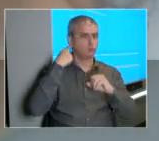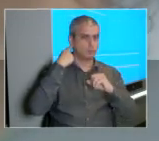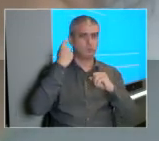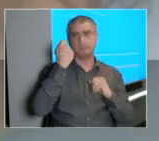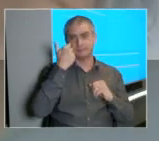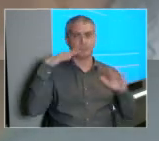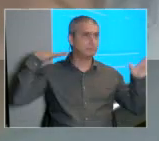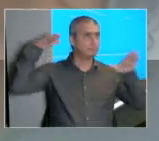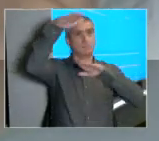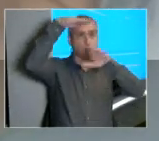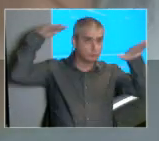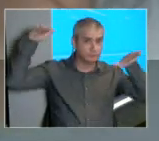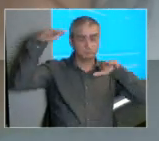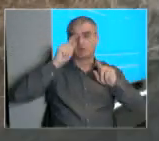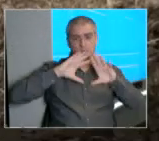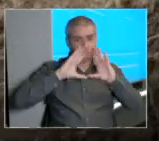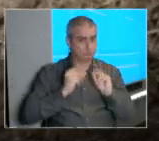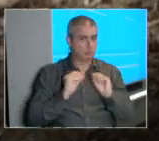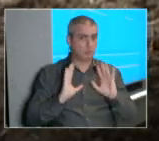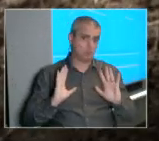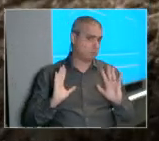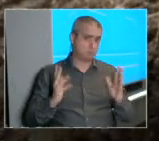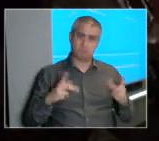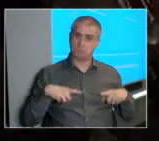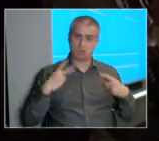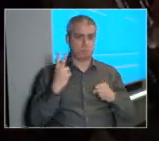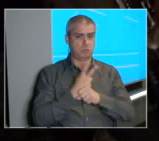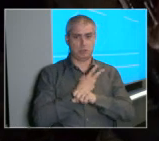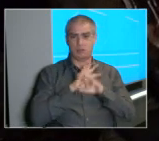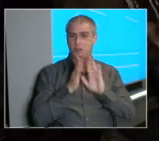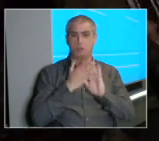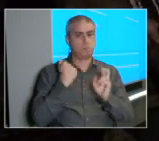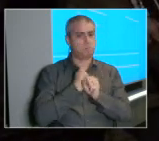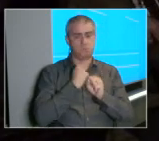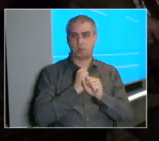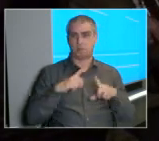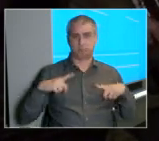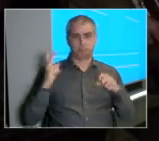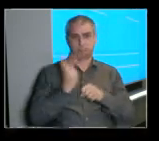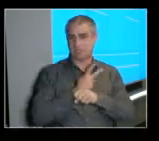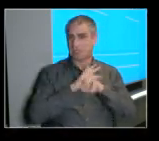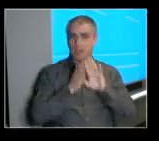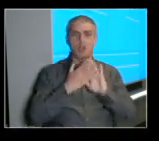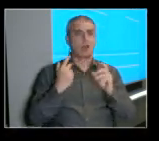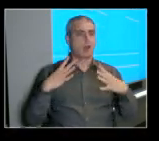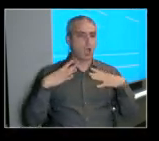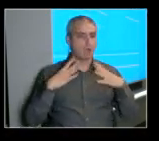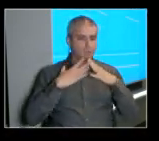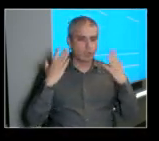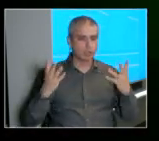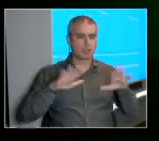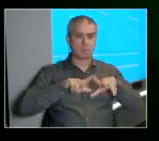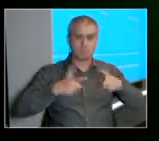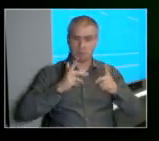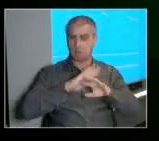קצת מטוסים באוויר, אבל בסך הכל ההתנהלות היא כסדרה, כל הפעילויות היו כרגיל, כל פעילויות החופש הגדול